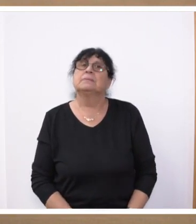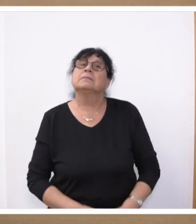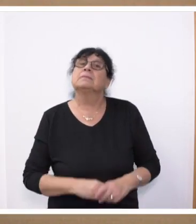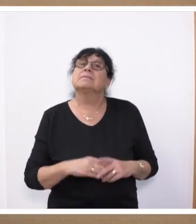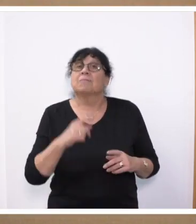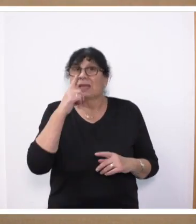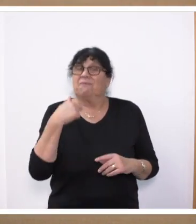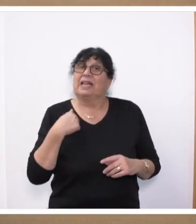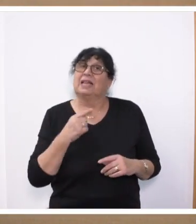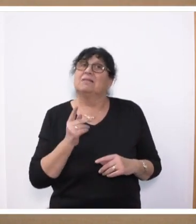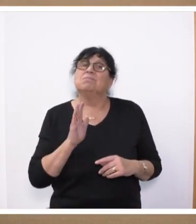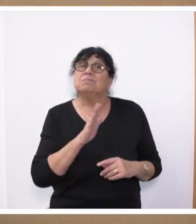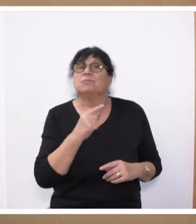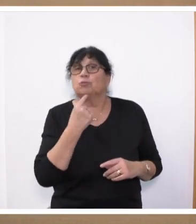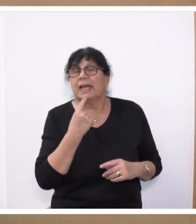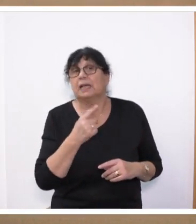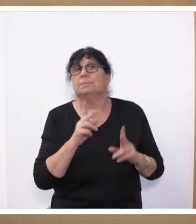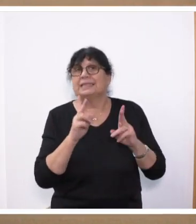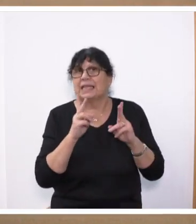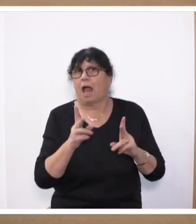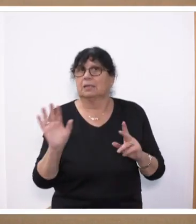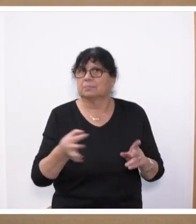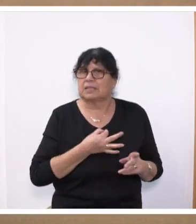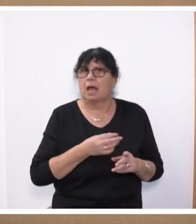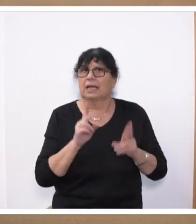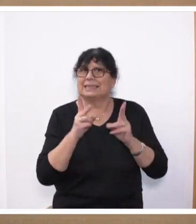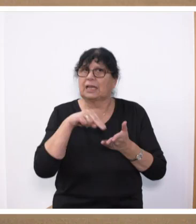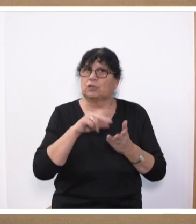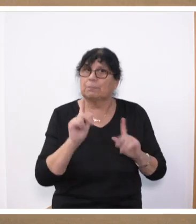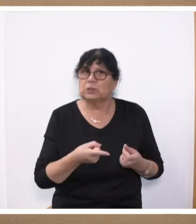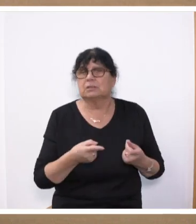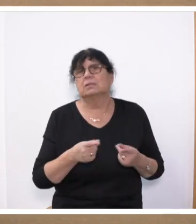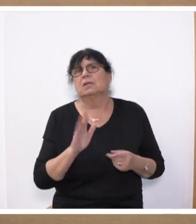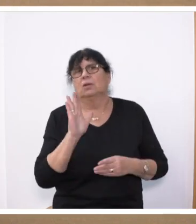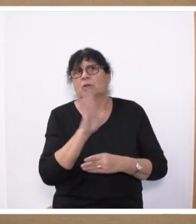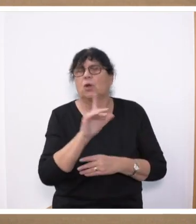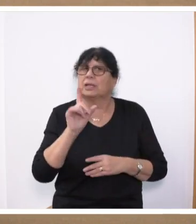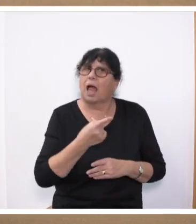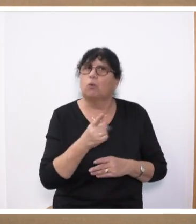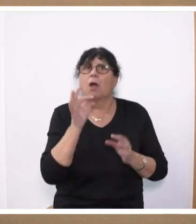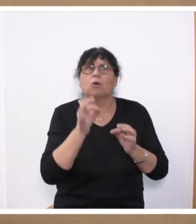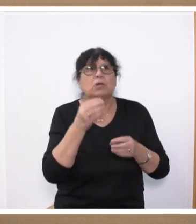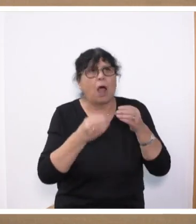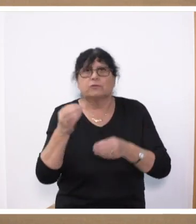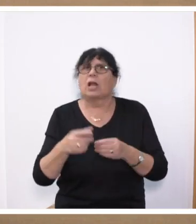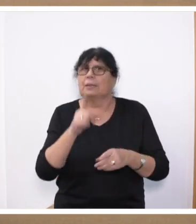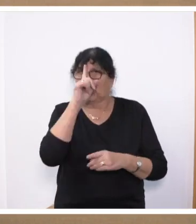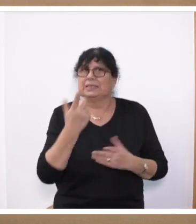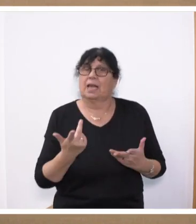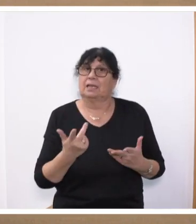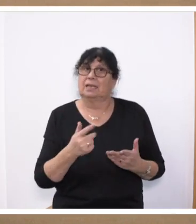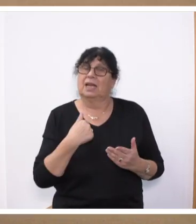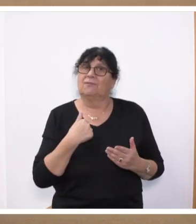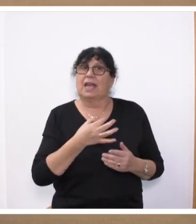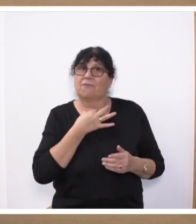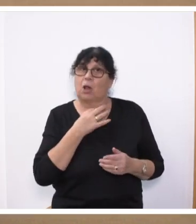Und wenn ich davon spreche, dass die Sicherheit im Saarland gewährleistet werden muss, dann gehört dazu auch eine gut aufgestellte Polizei. Wir wollen,